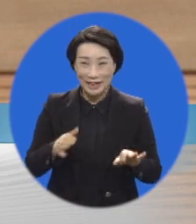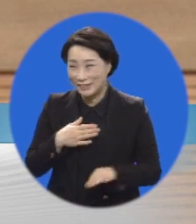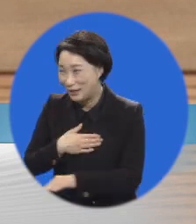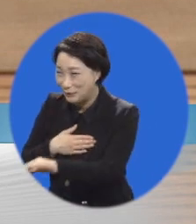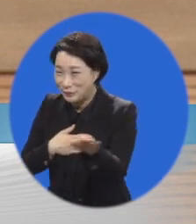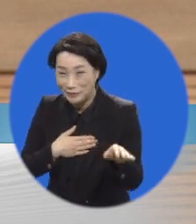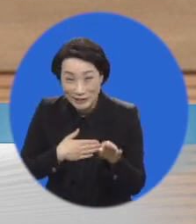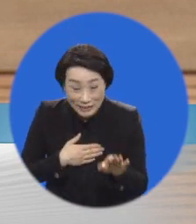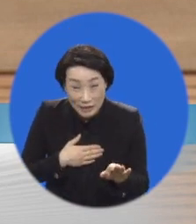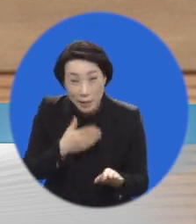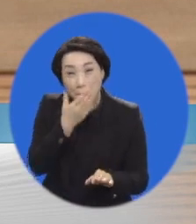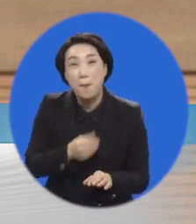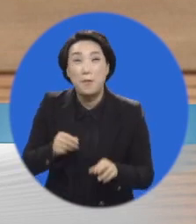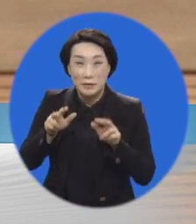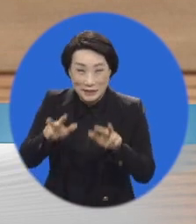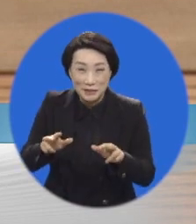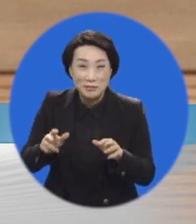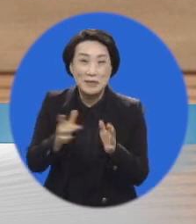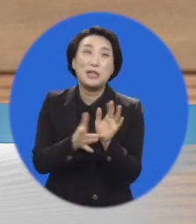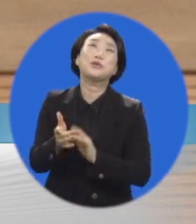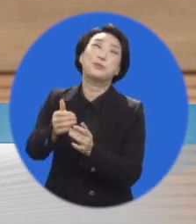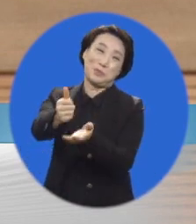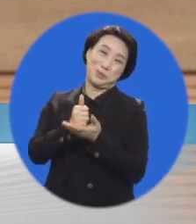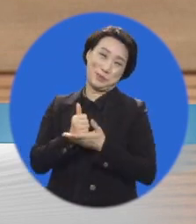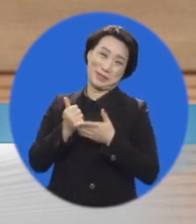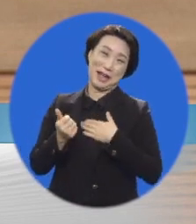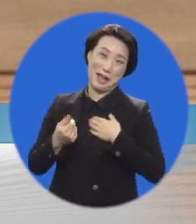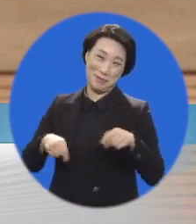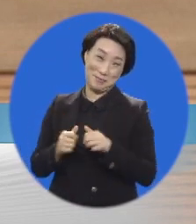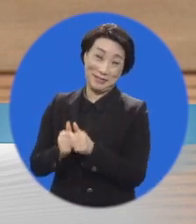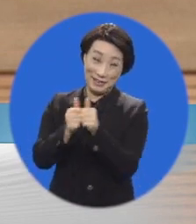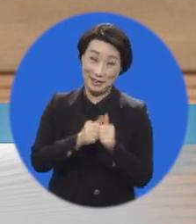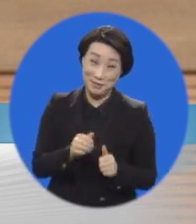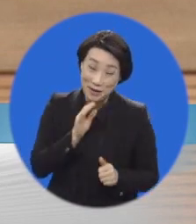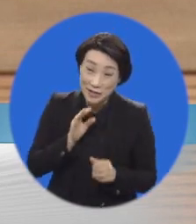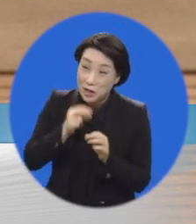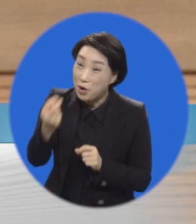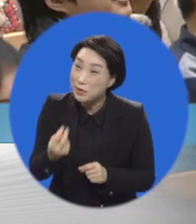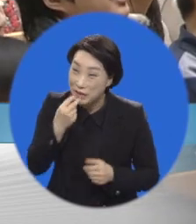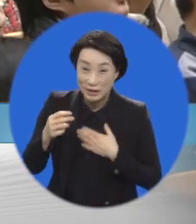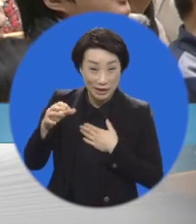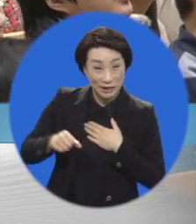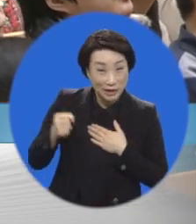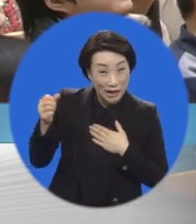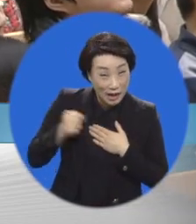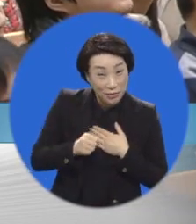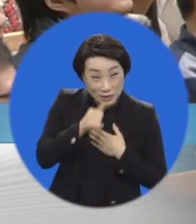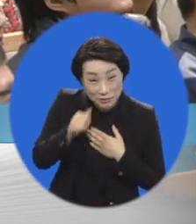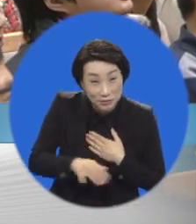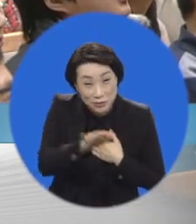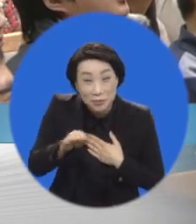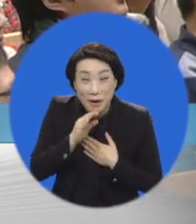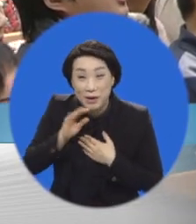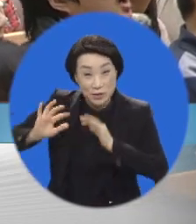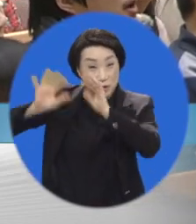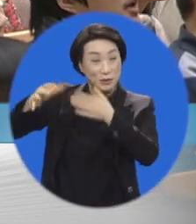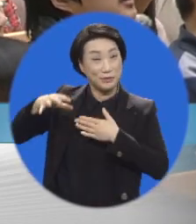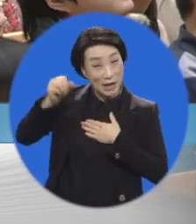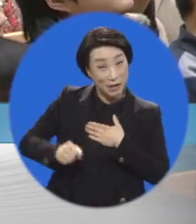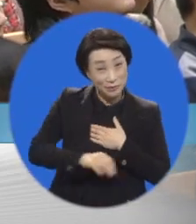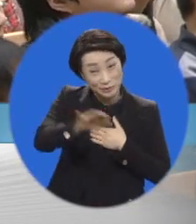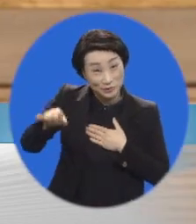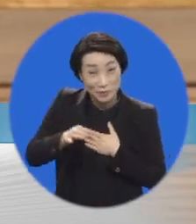이미 축복이 된 예수가 내 안에 있고 영생이 내 안에 있고 천국이 내 안에